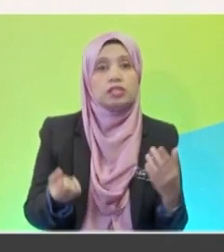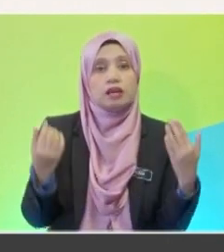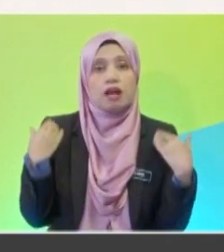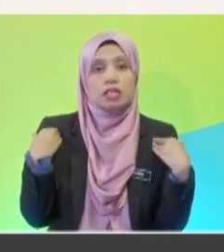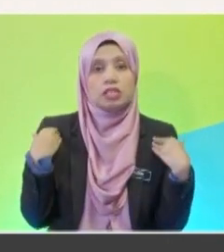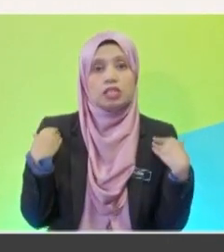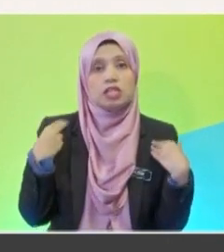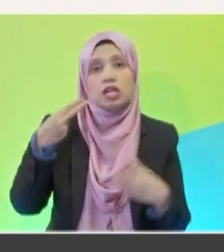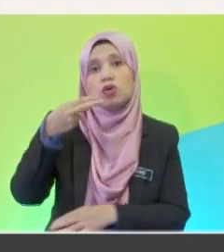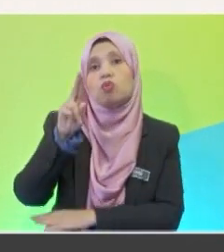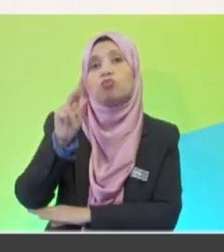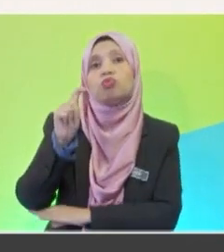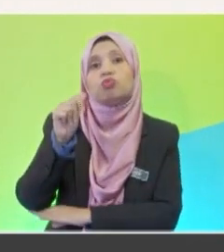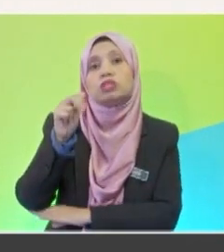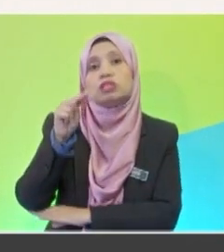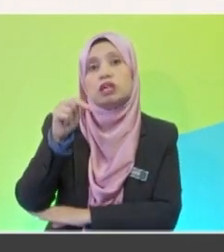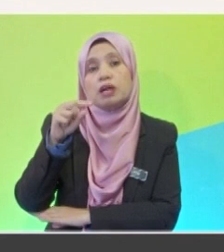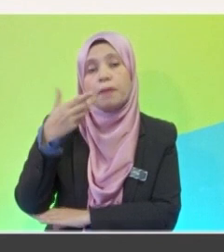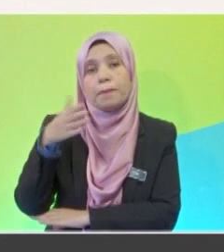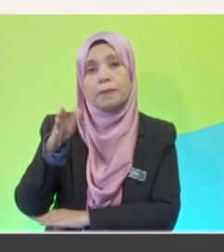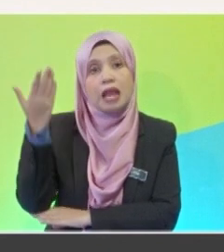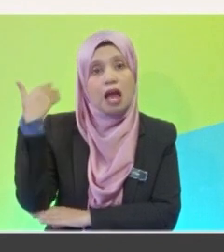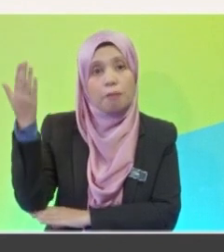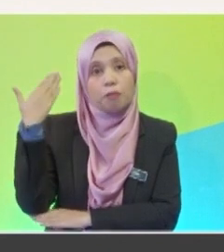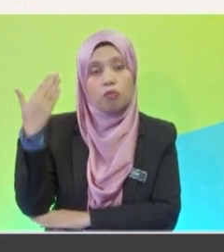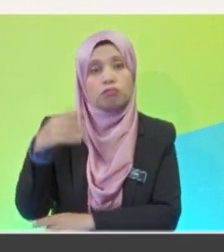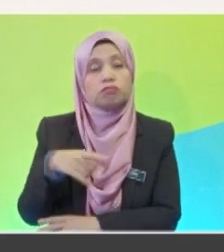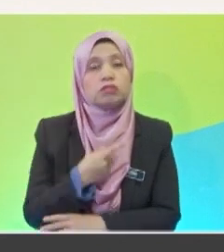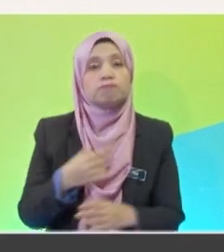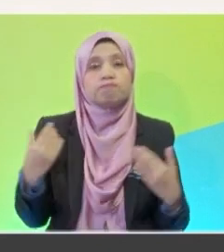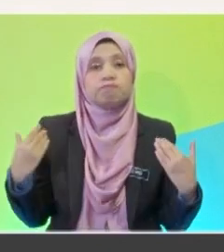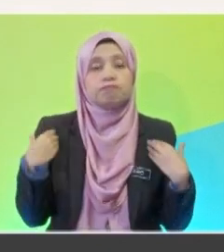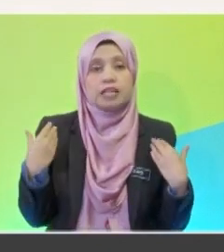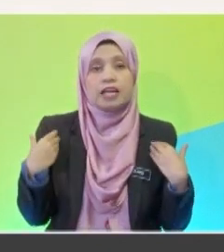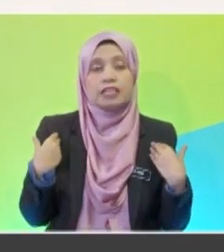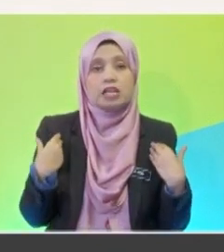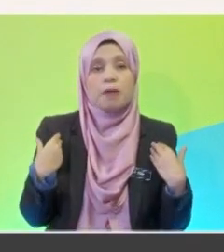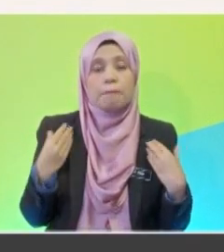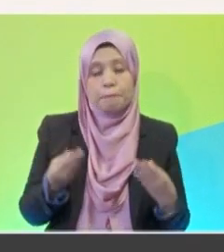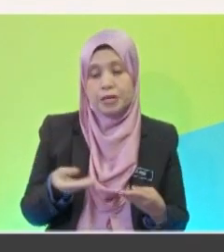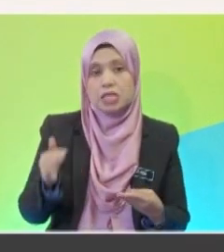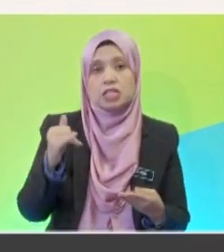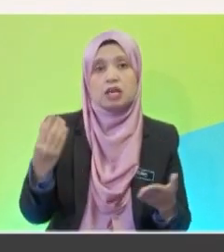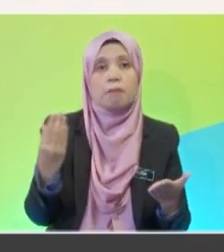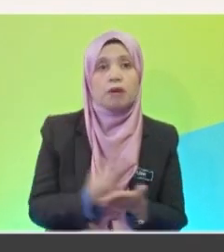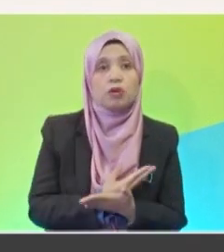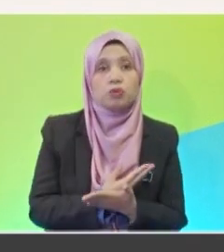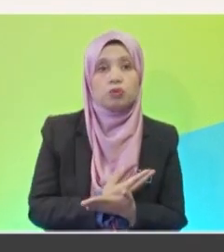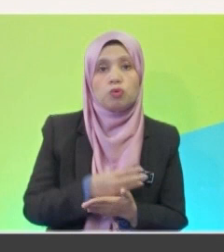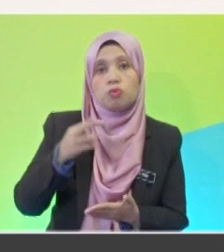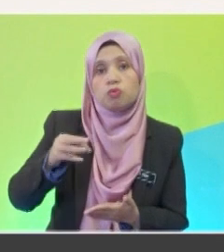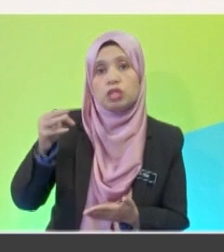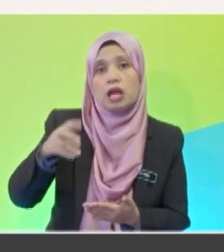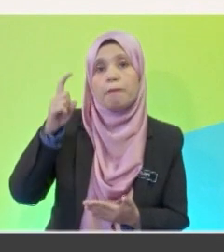bila wujud dalam maklumat tambahan, maksudnya dia ibarat wujud perkara baru. Jadi murid-murid kena tambah